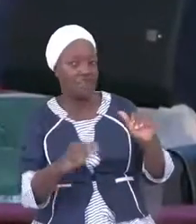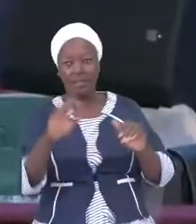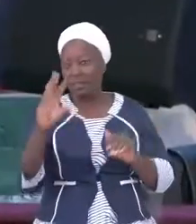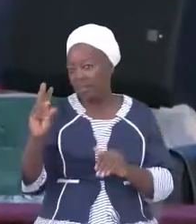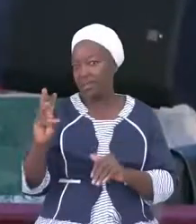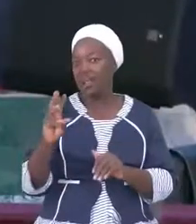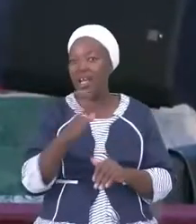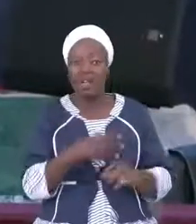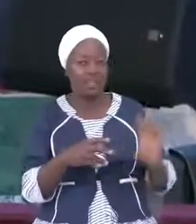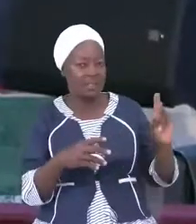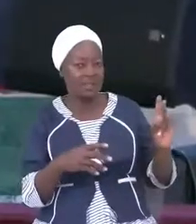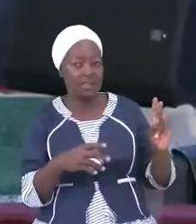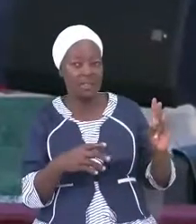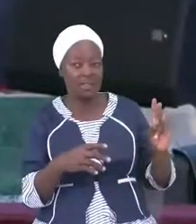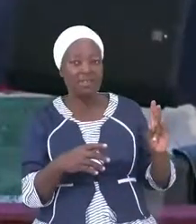et 17.